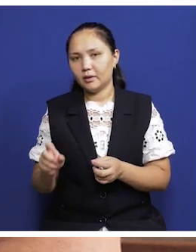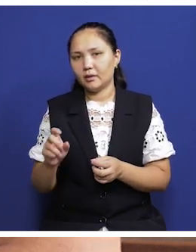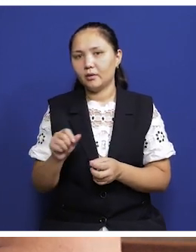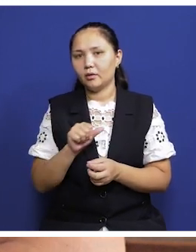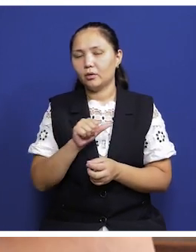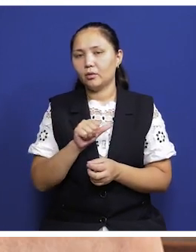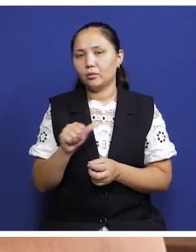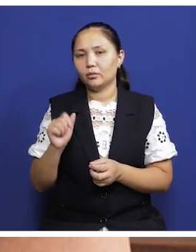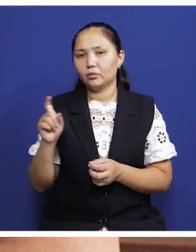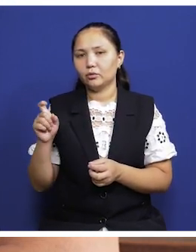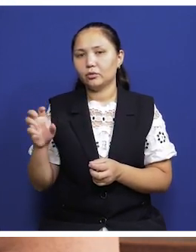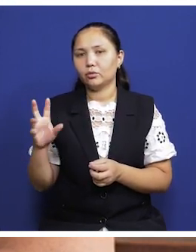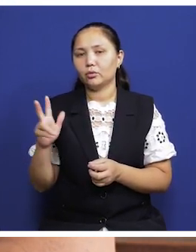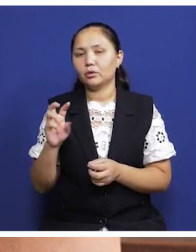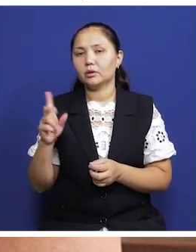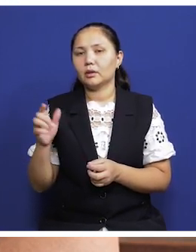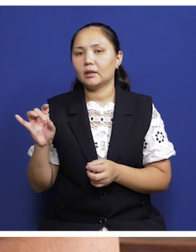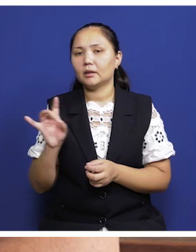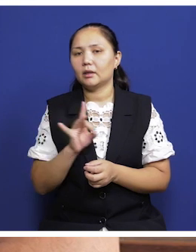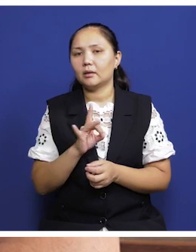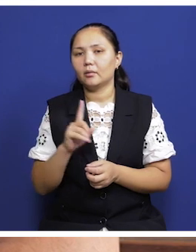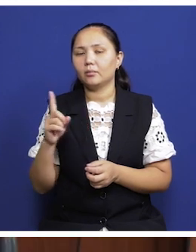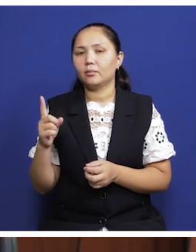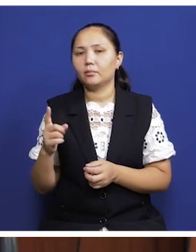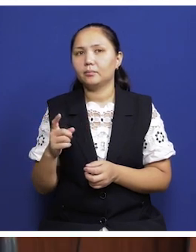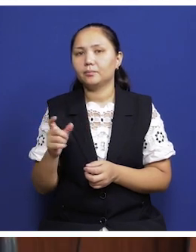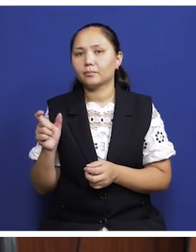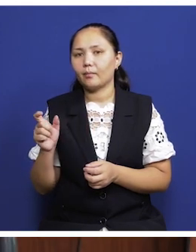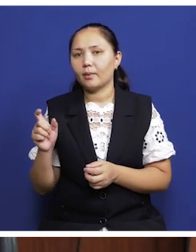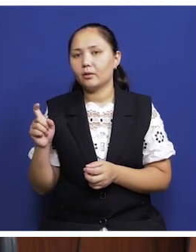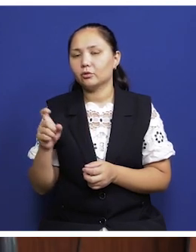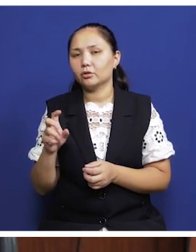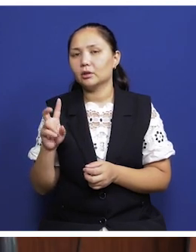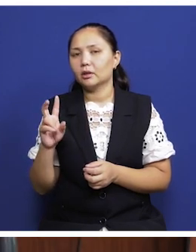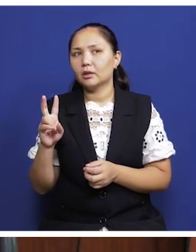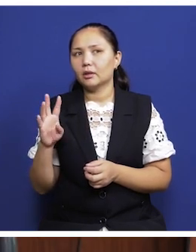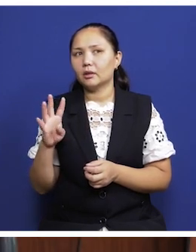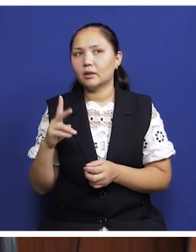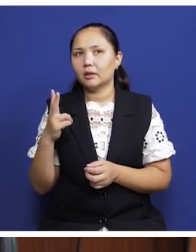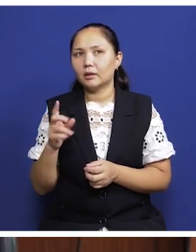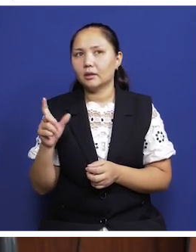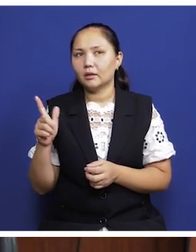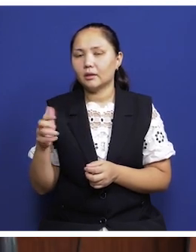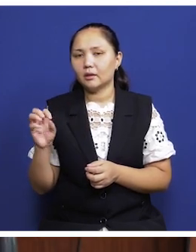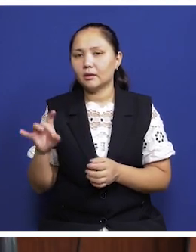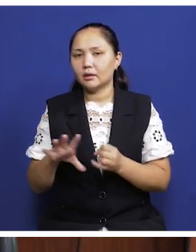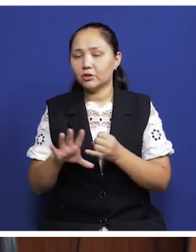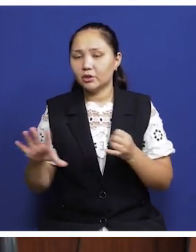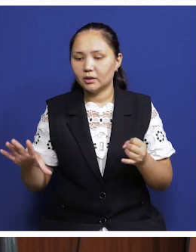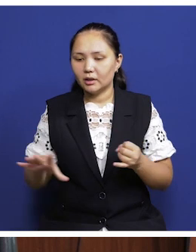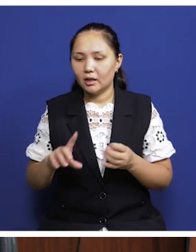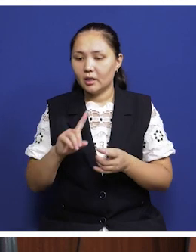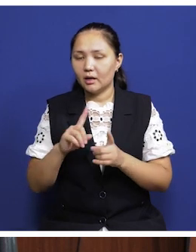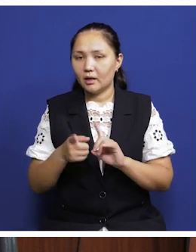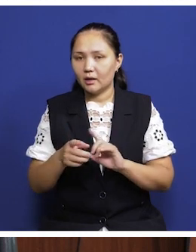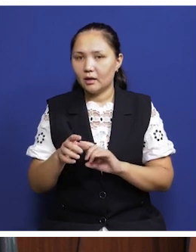130, біреуінде 130 гектар, біреуінде 142 гектар ғой деймін. Сондай жерді